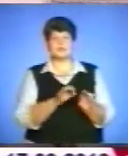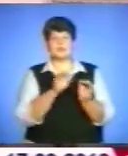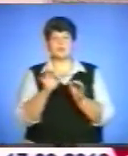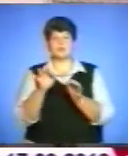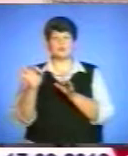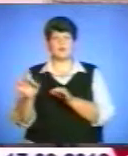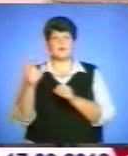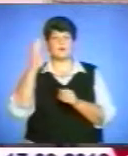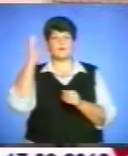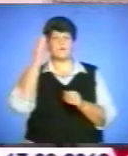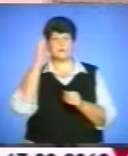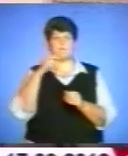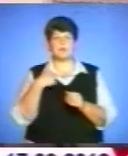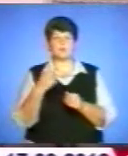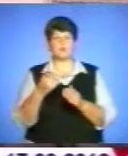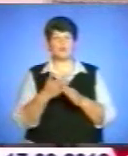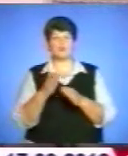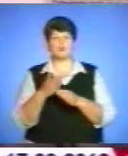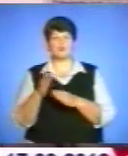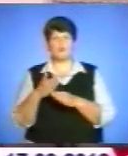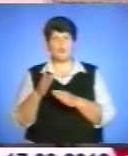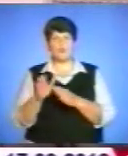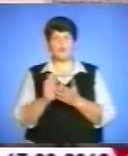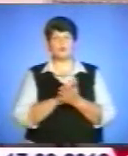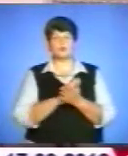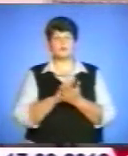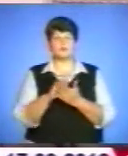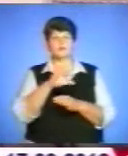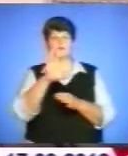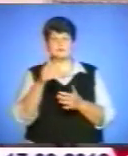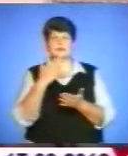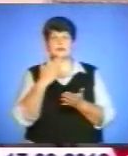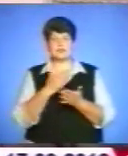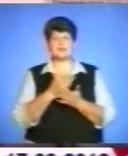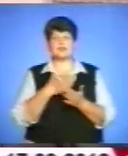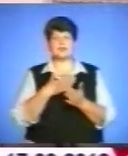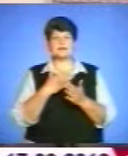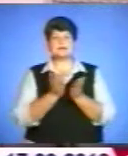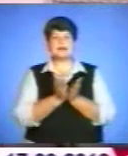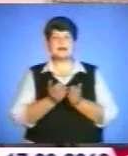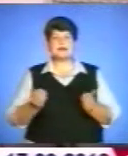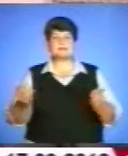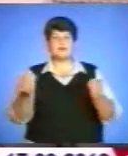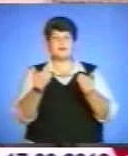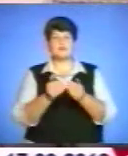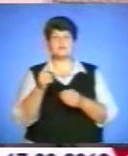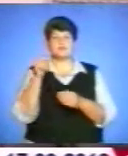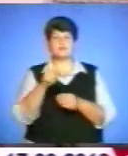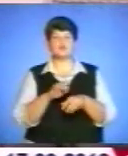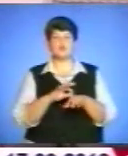води. Ми поступово ізольовуємо усі наявні в нас резервуари з тим, щоб